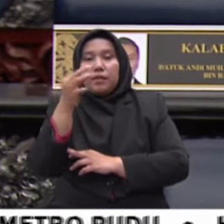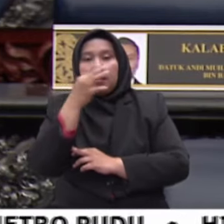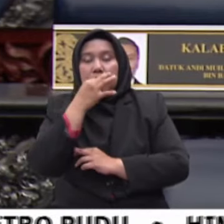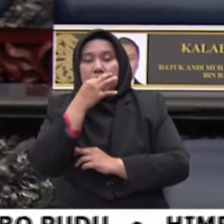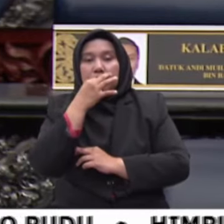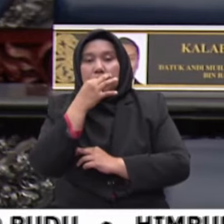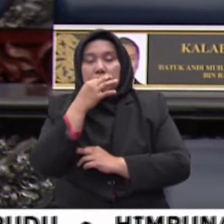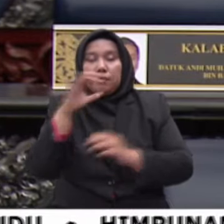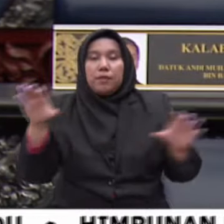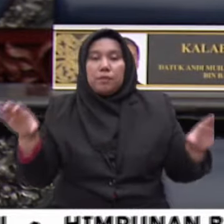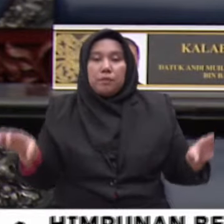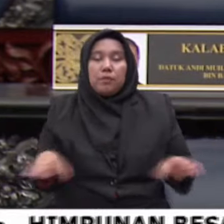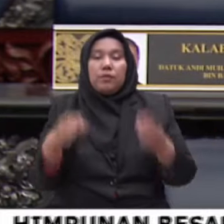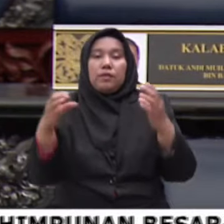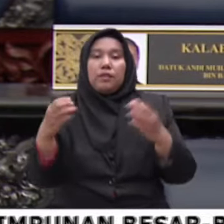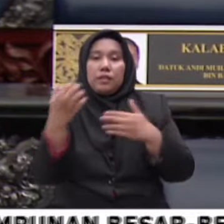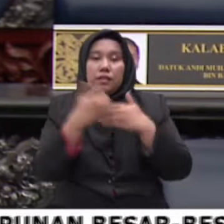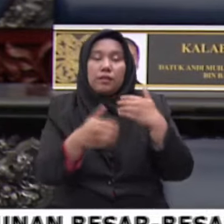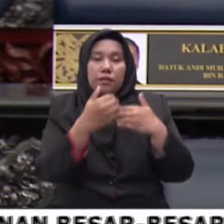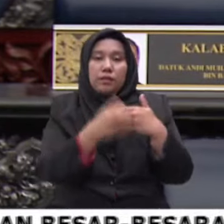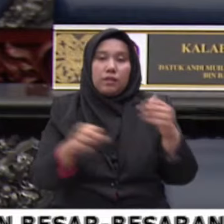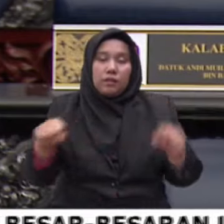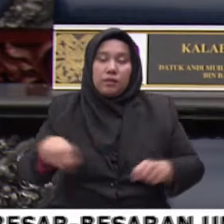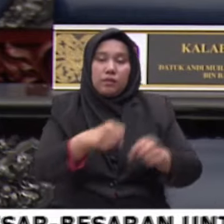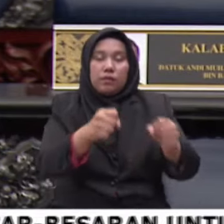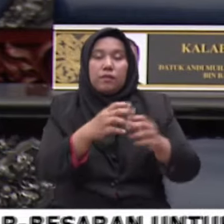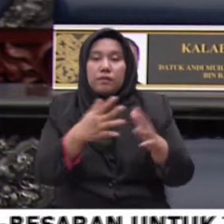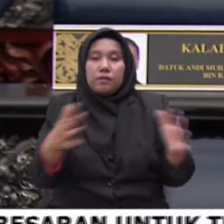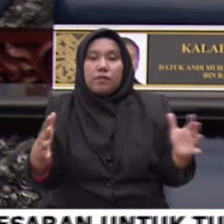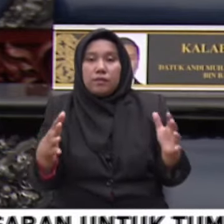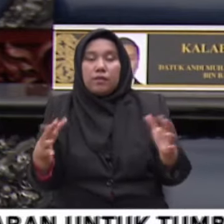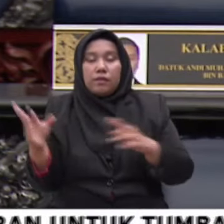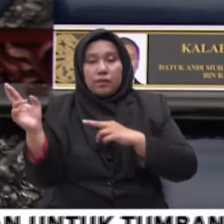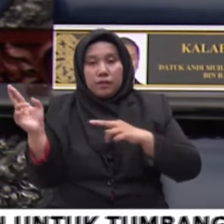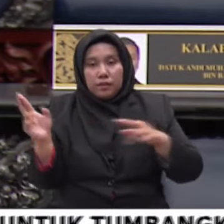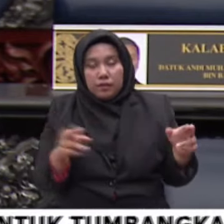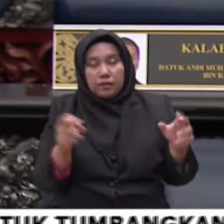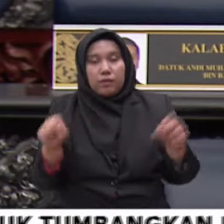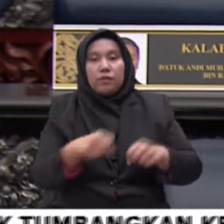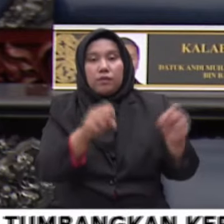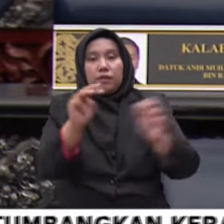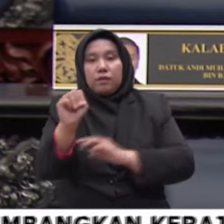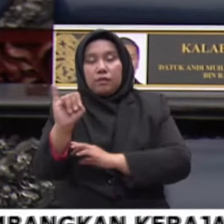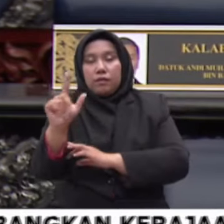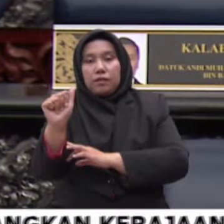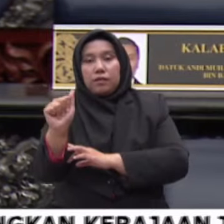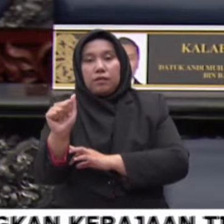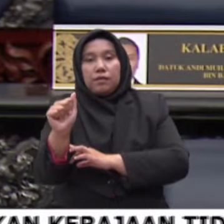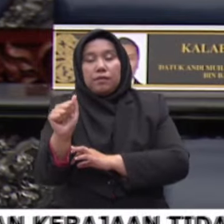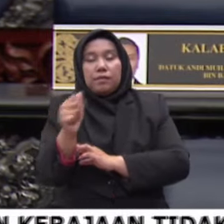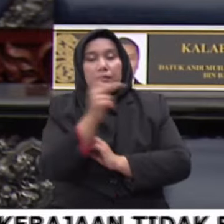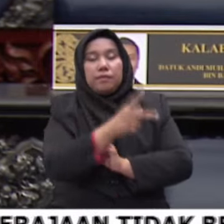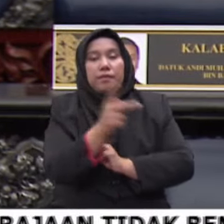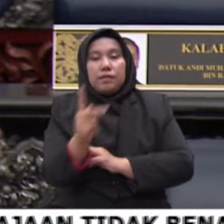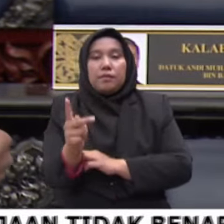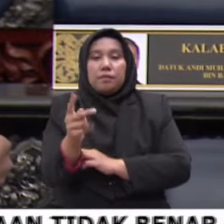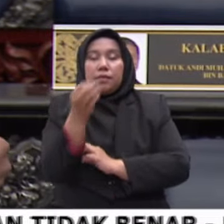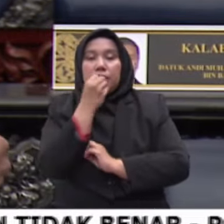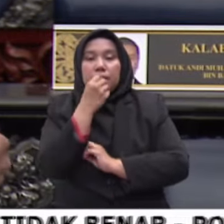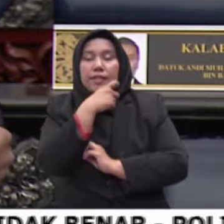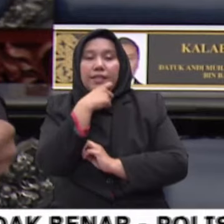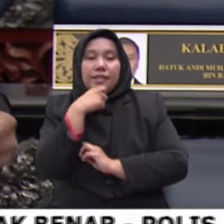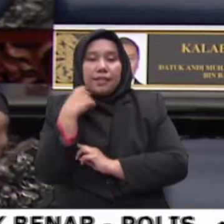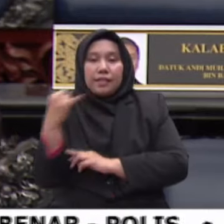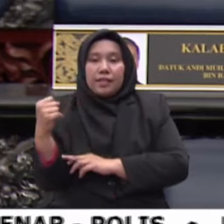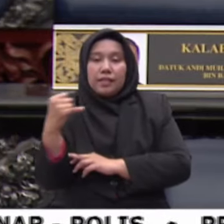Perbuatan roti di Kampung Sungai Sibuga Besar dan Rancangan Sungai Milah serta produk makanan kering seperti ikan bilis dan udang